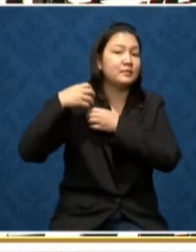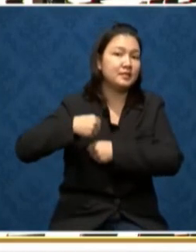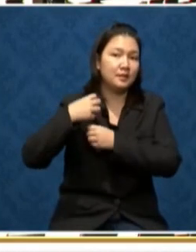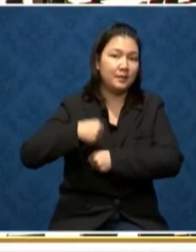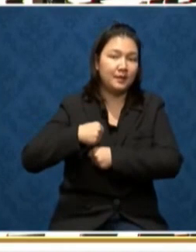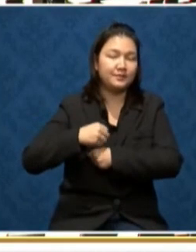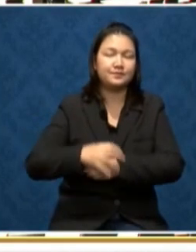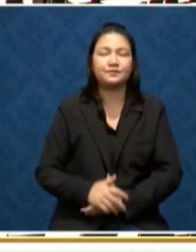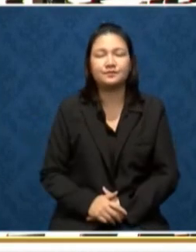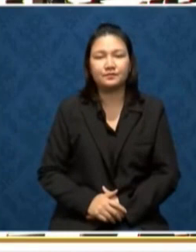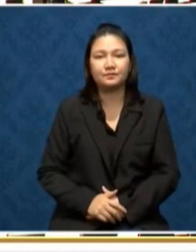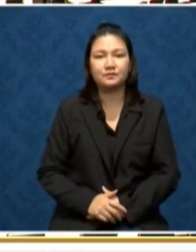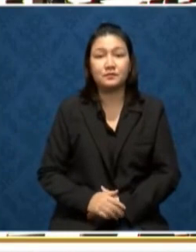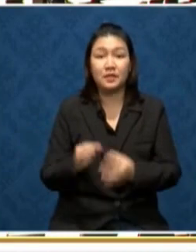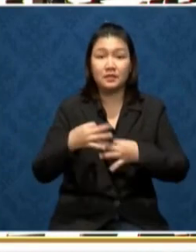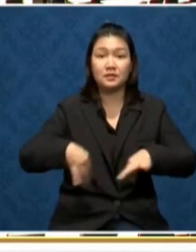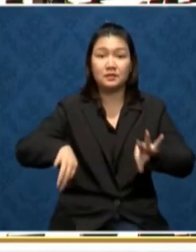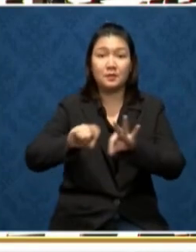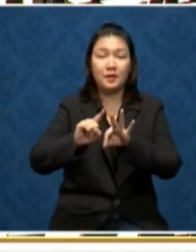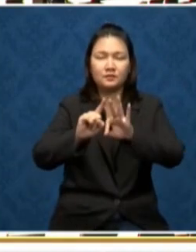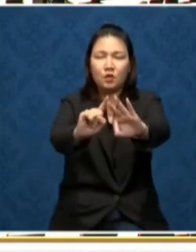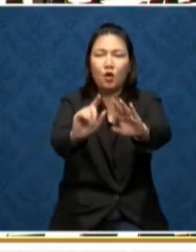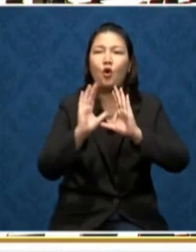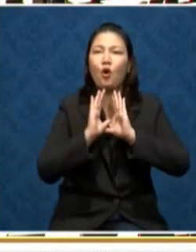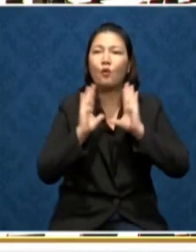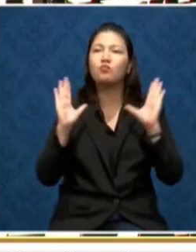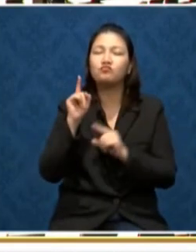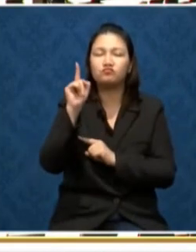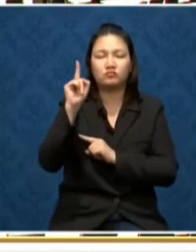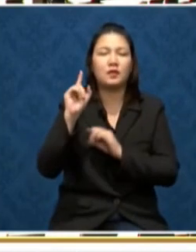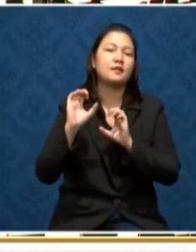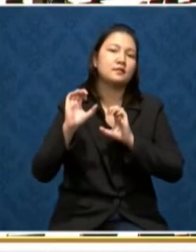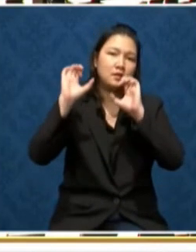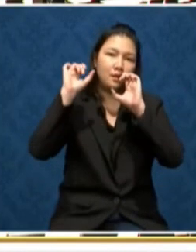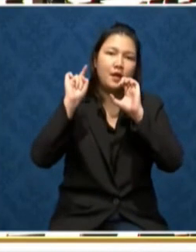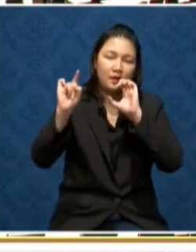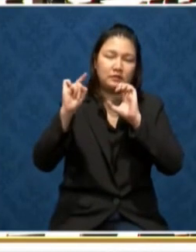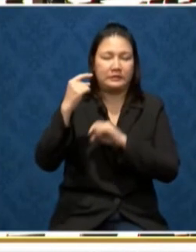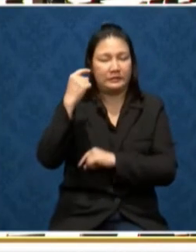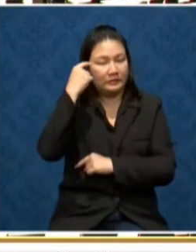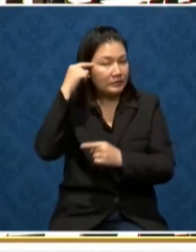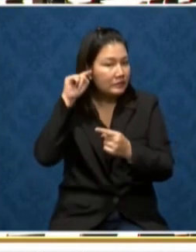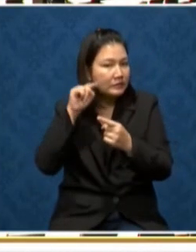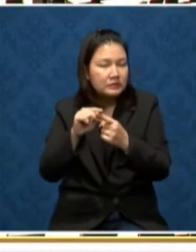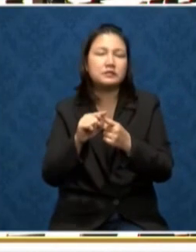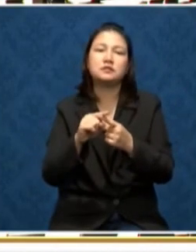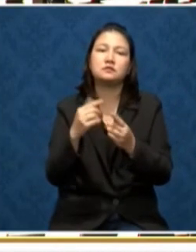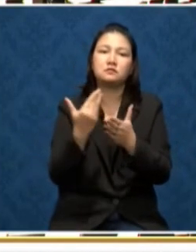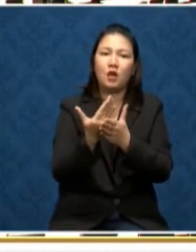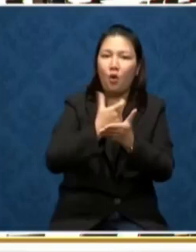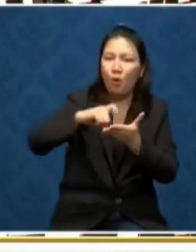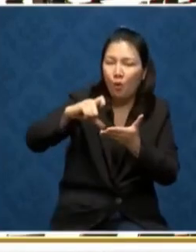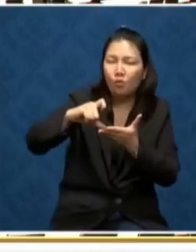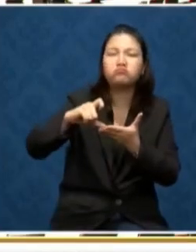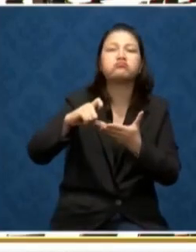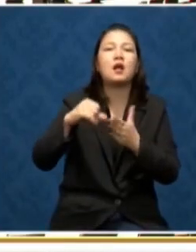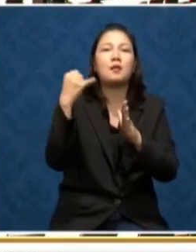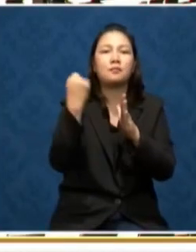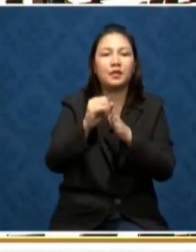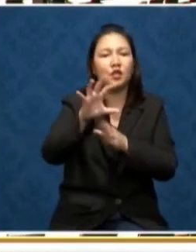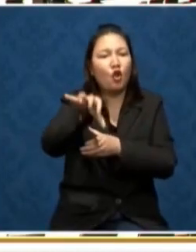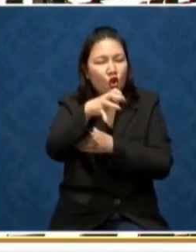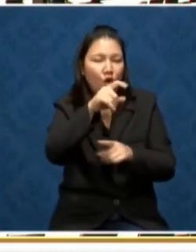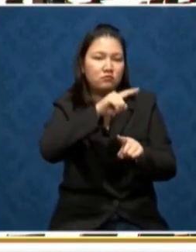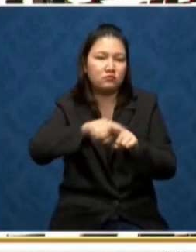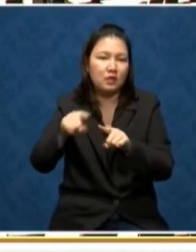แรกครับผมขอขบคุณทางรัฐบาลที่ได้คำนงถึงการป้องกและปรบปราม อาจกรรมทางเทคโโยีเพราะเป็ปัญหาที่เร่ง